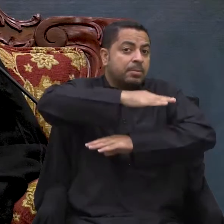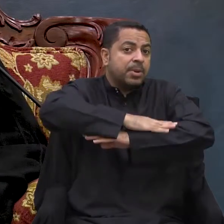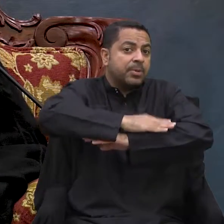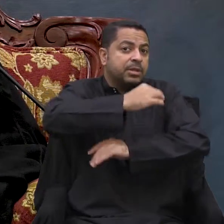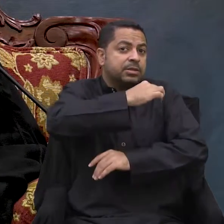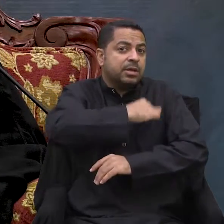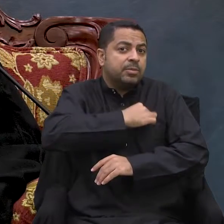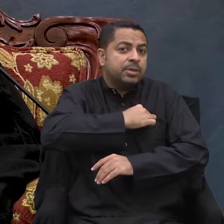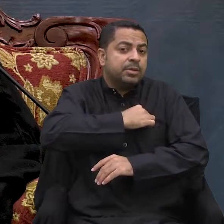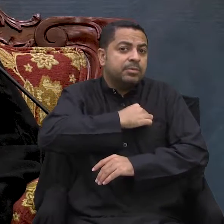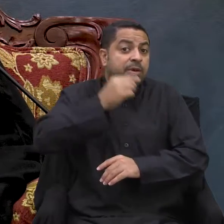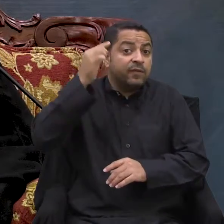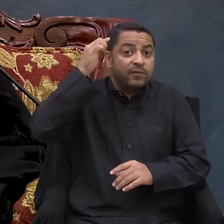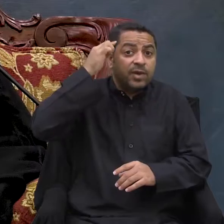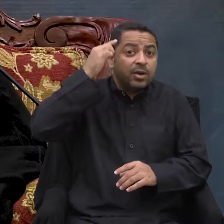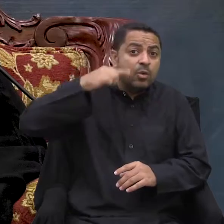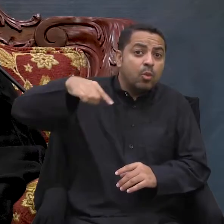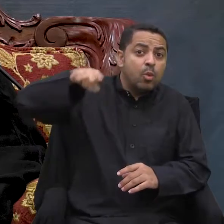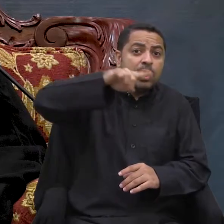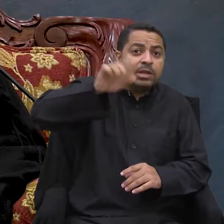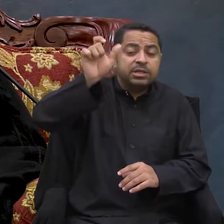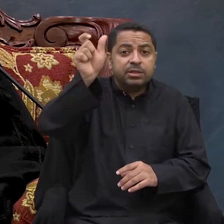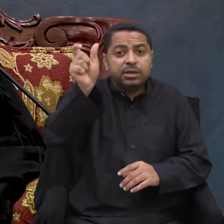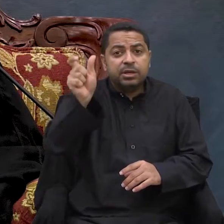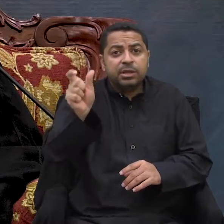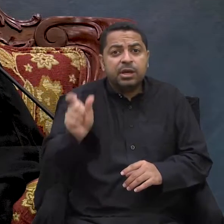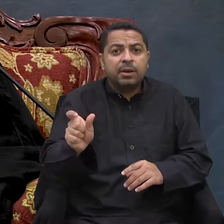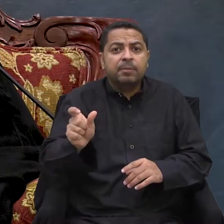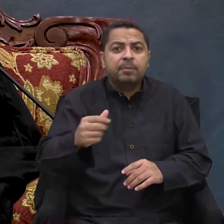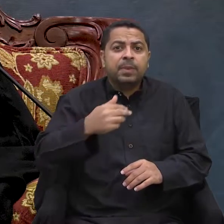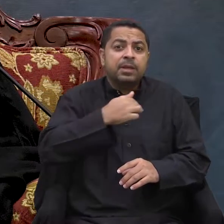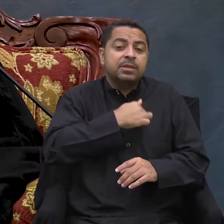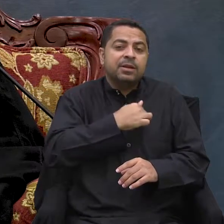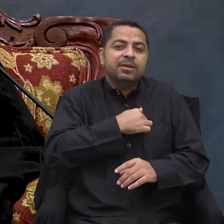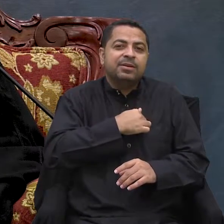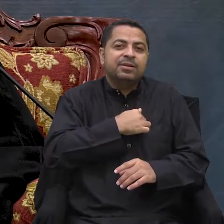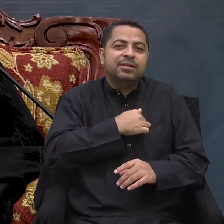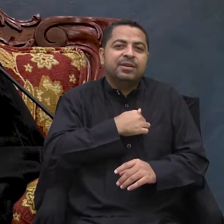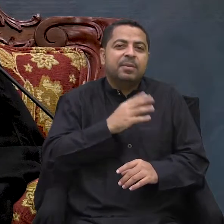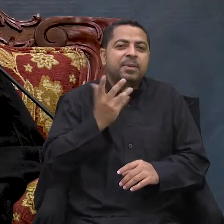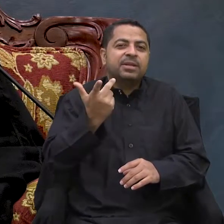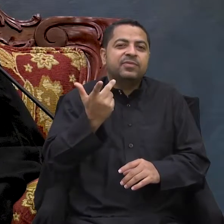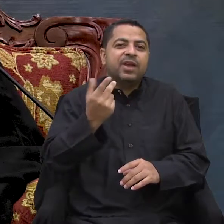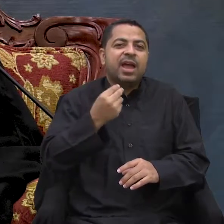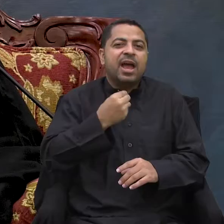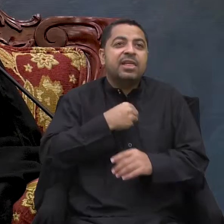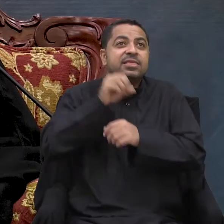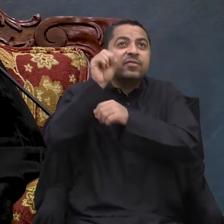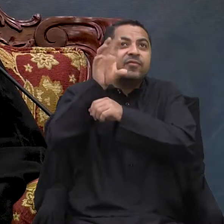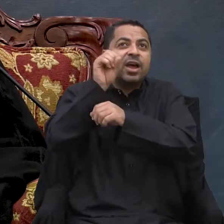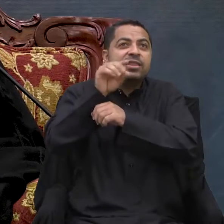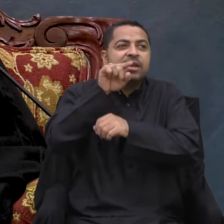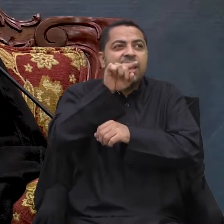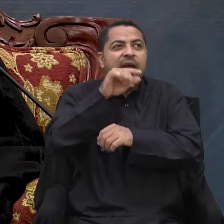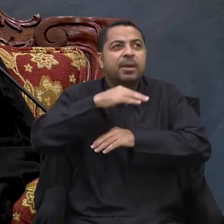عندما يتحول شخص إلى تجسيد لمعان